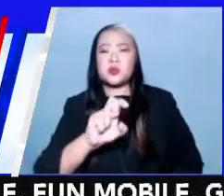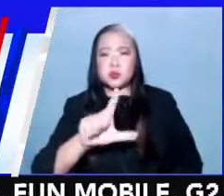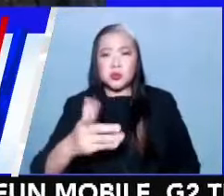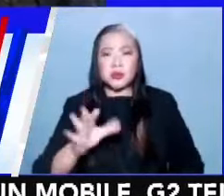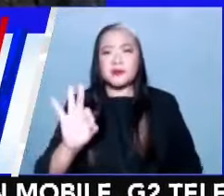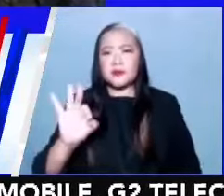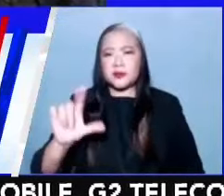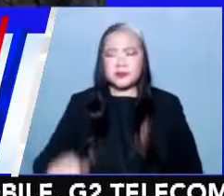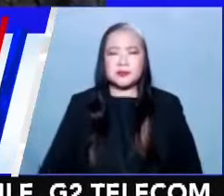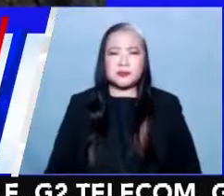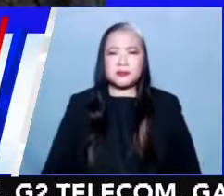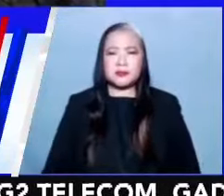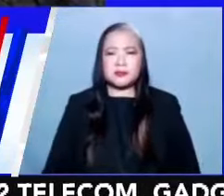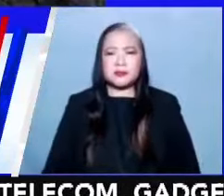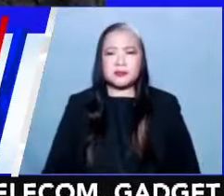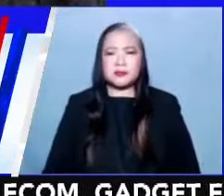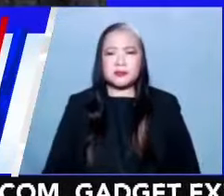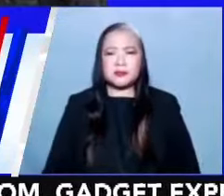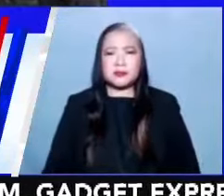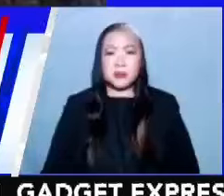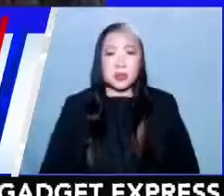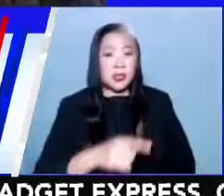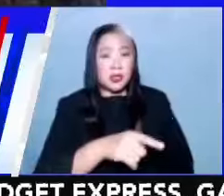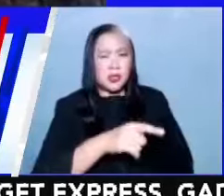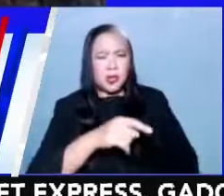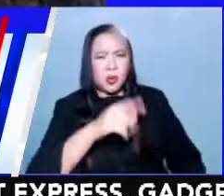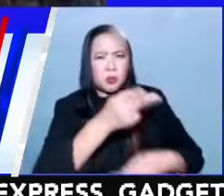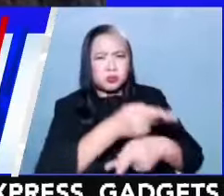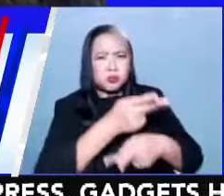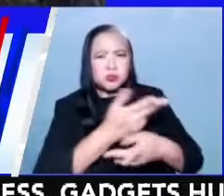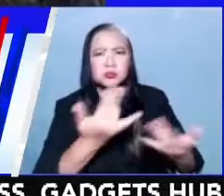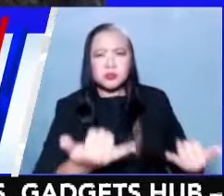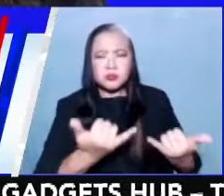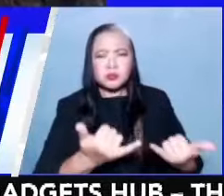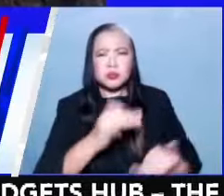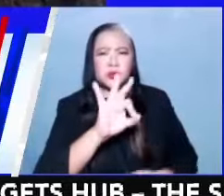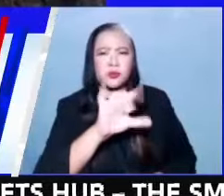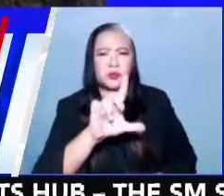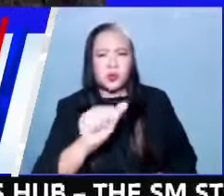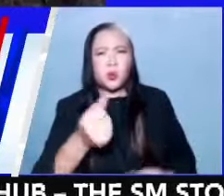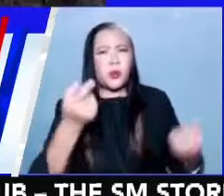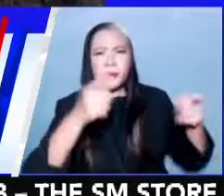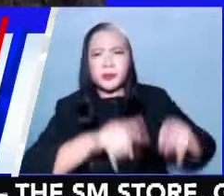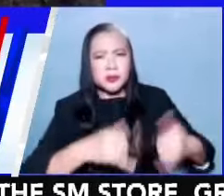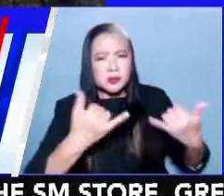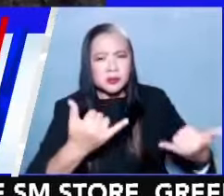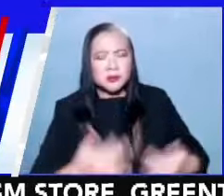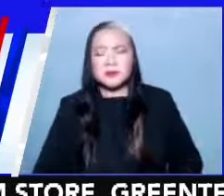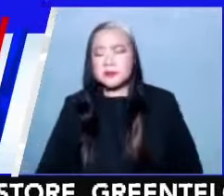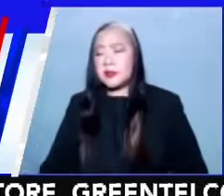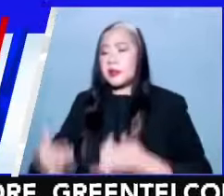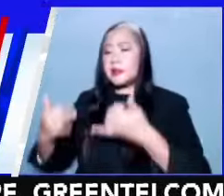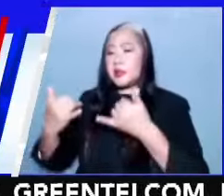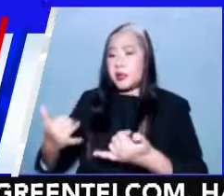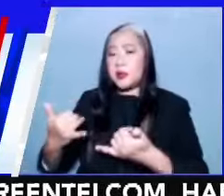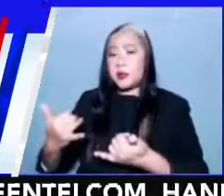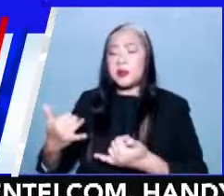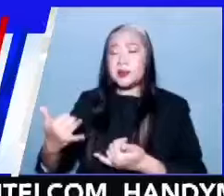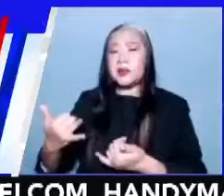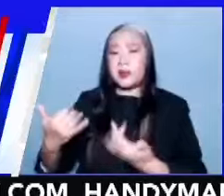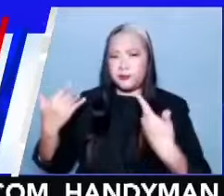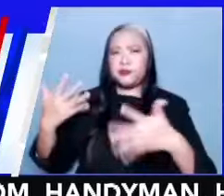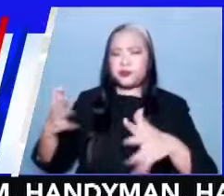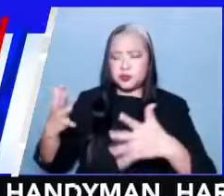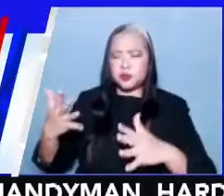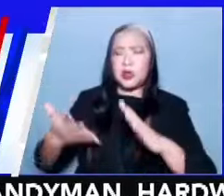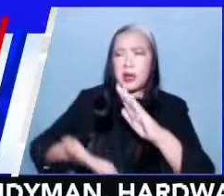kung kumusta yung panahon sa Florida ngayon mismo? Ngayon po ang pagkakaalam po namin ay nakalabas na